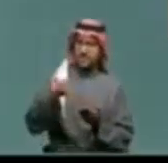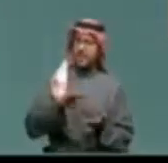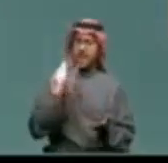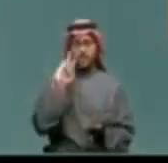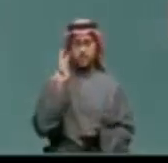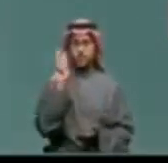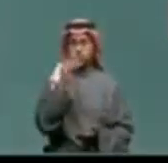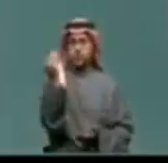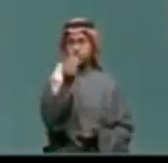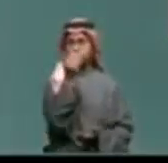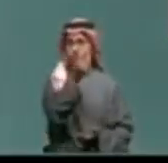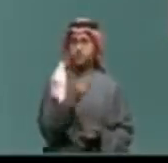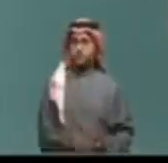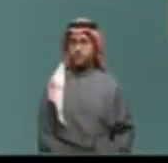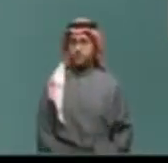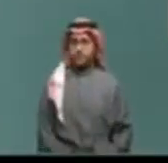للزوار؟